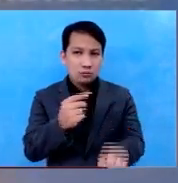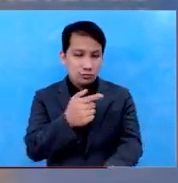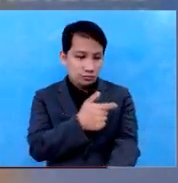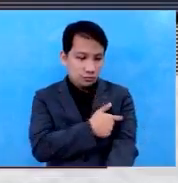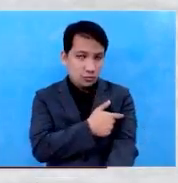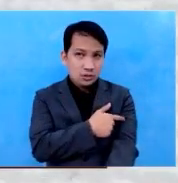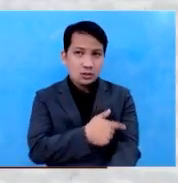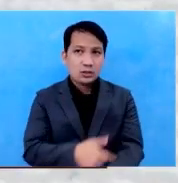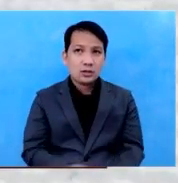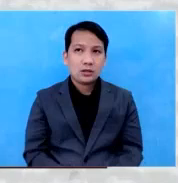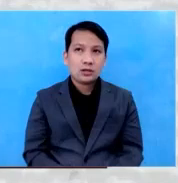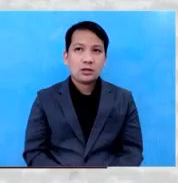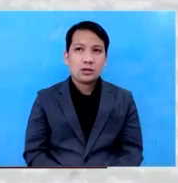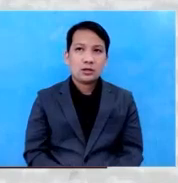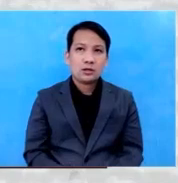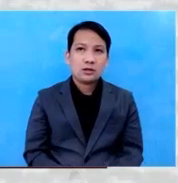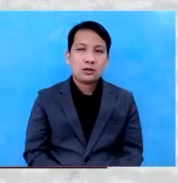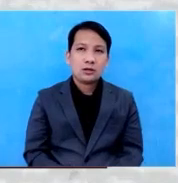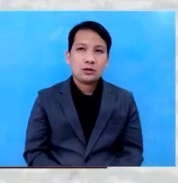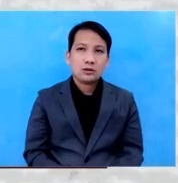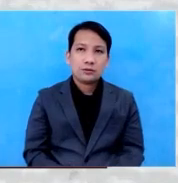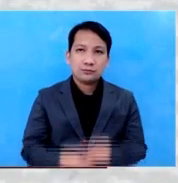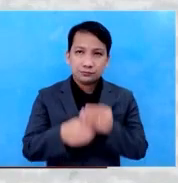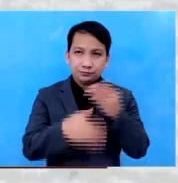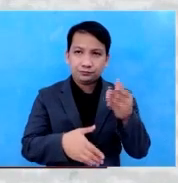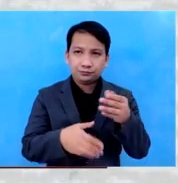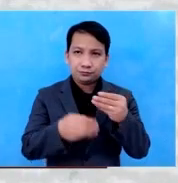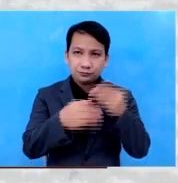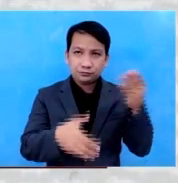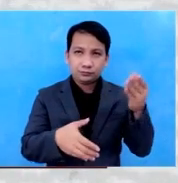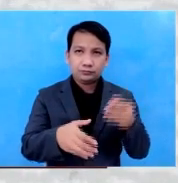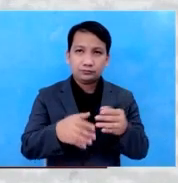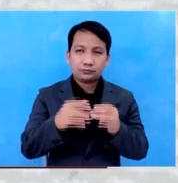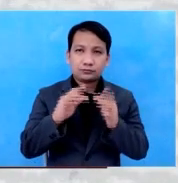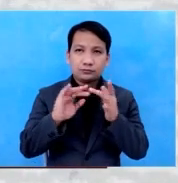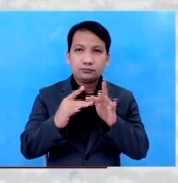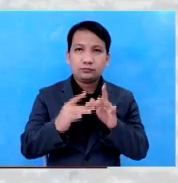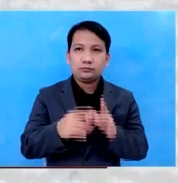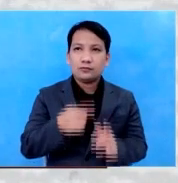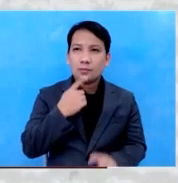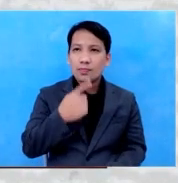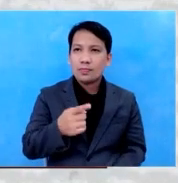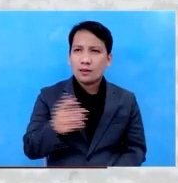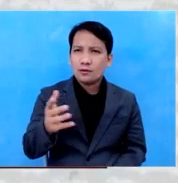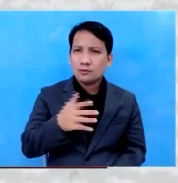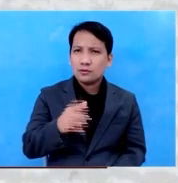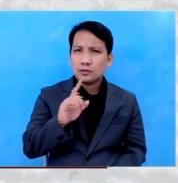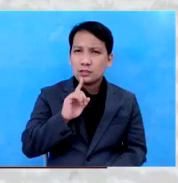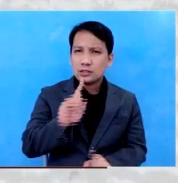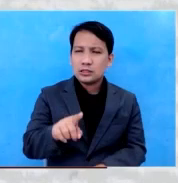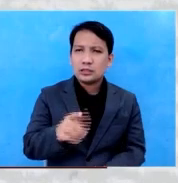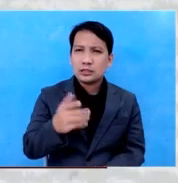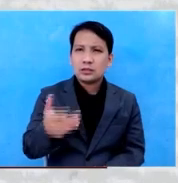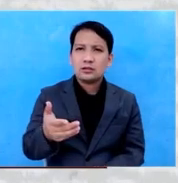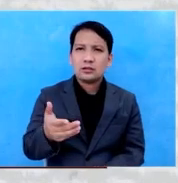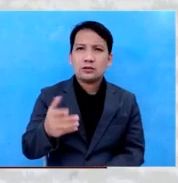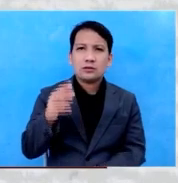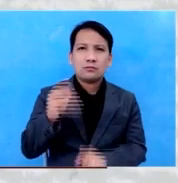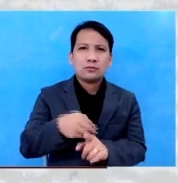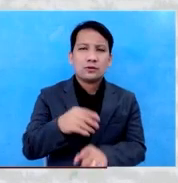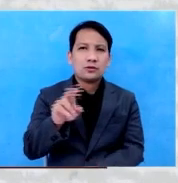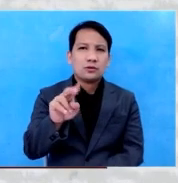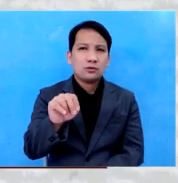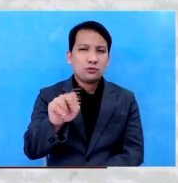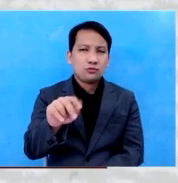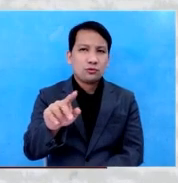nagpabakuna. Pero dito po sa full transcript ng interview, makikita na sumagot si Tedros sa sinabing May 12,